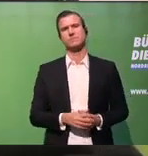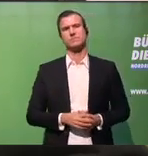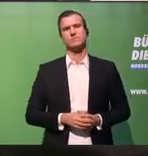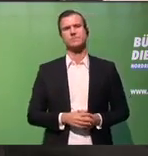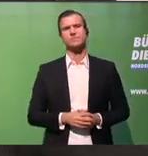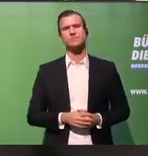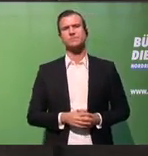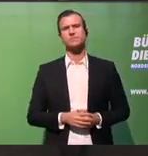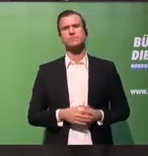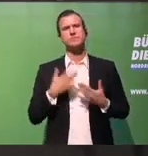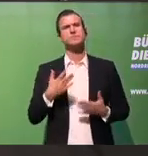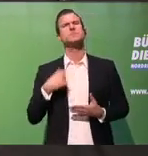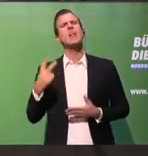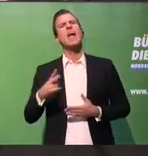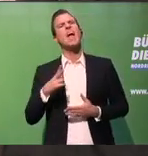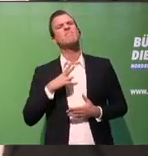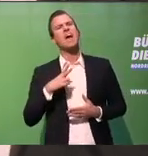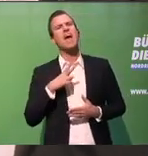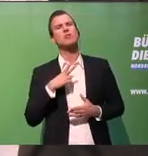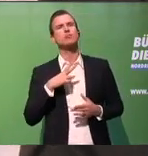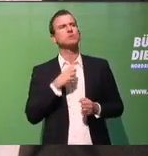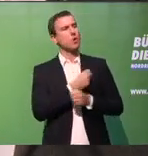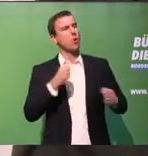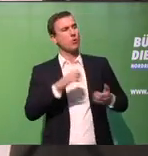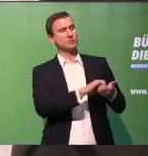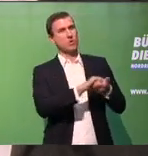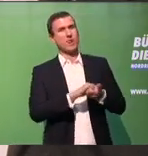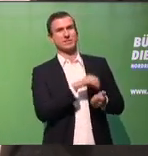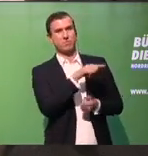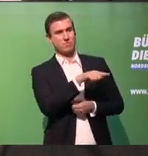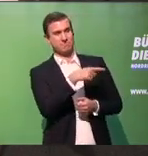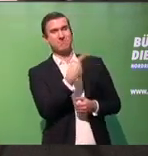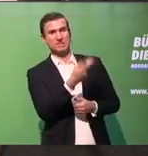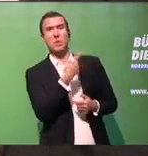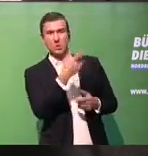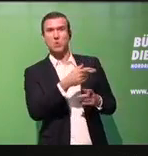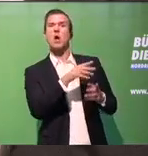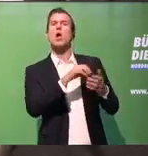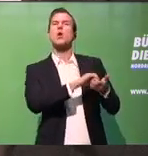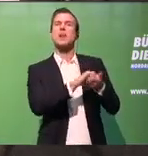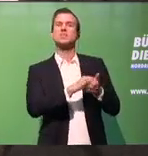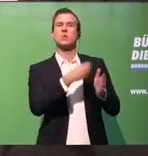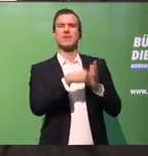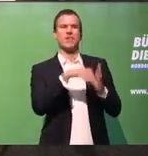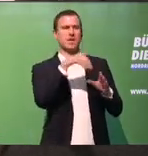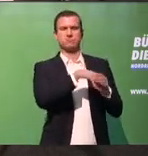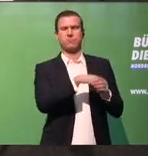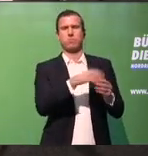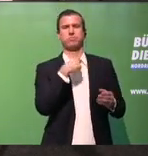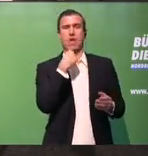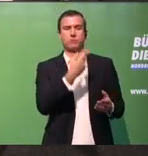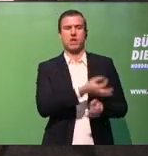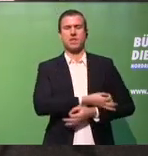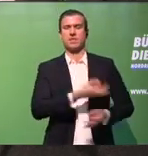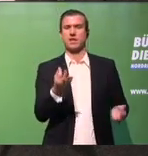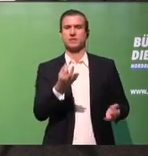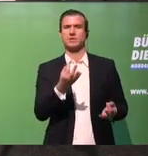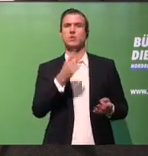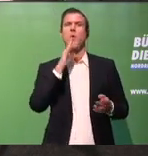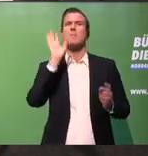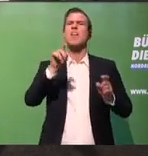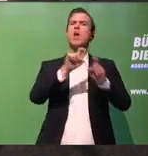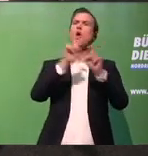Die zu erwartende Große Koalition schmiedet in einem europapolitisch nichtssagenden Koalitionsvertrag eine Bündnispolitik mit